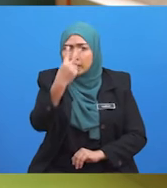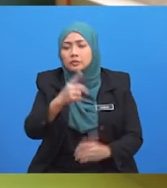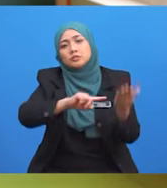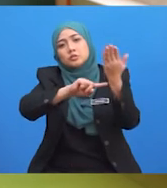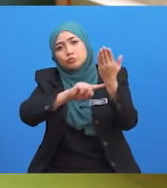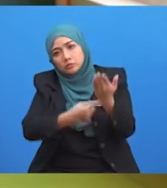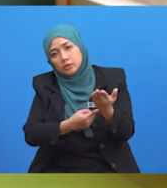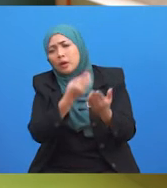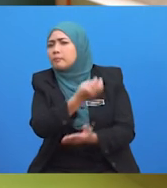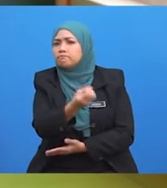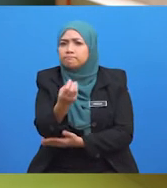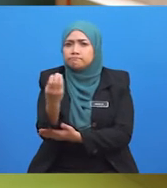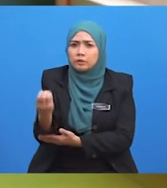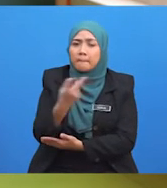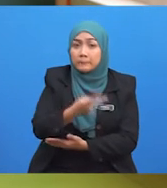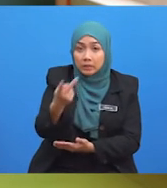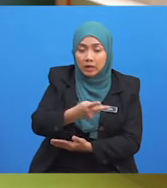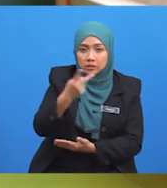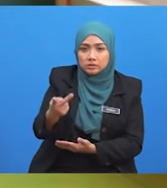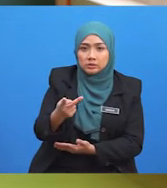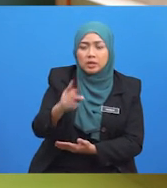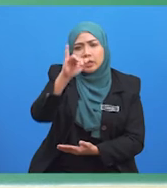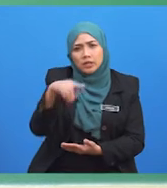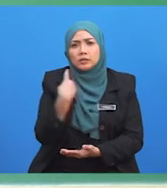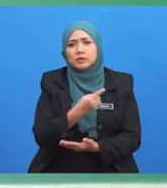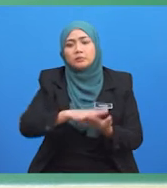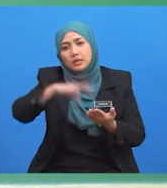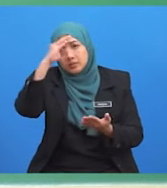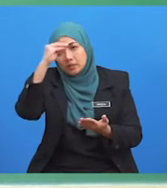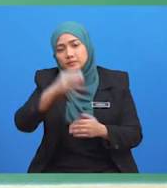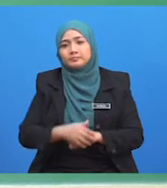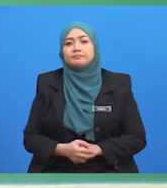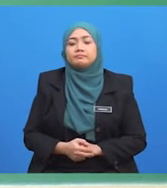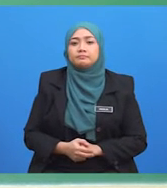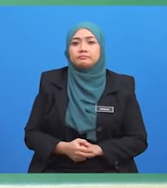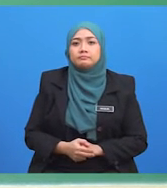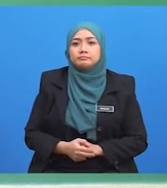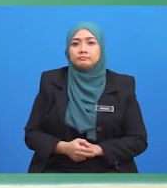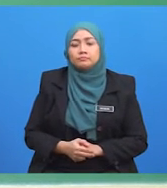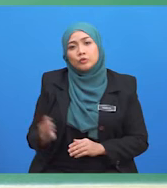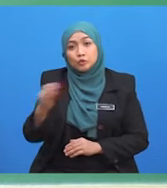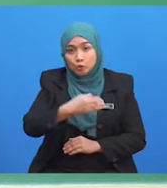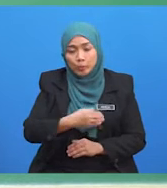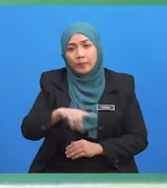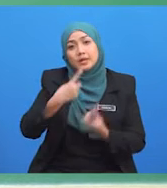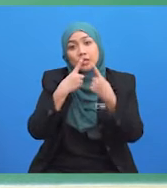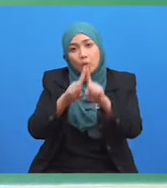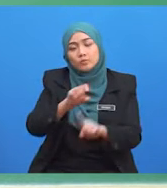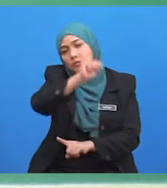kembali beberapa perkara yang kita belajar. Jom menjawab beberapa soalan yang